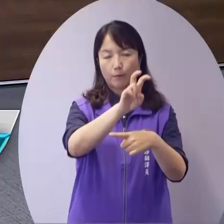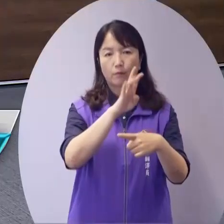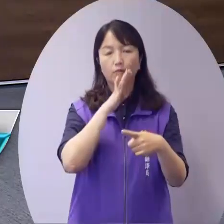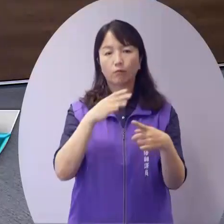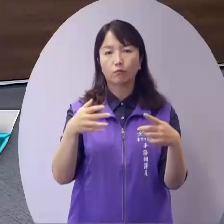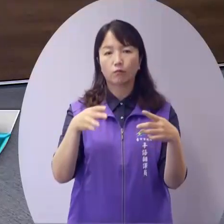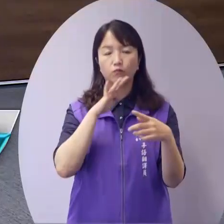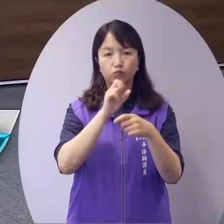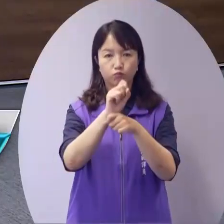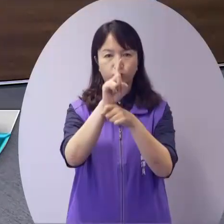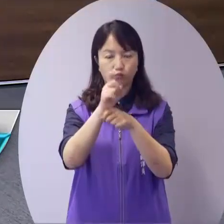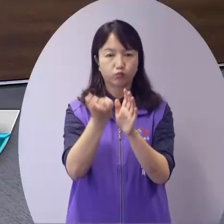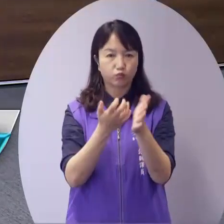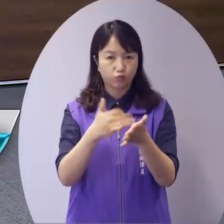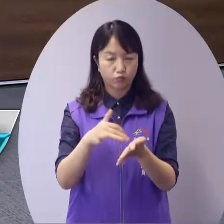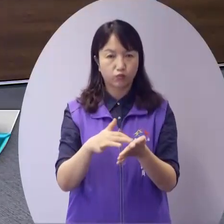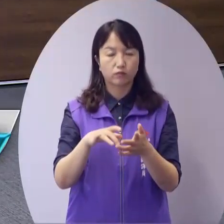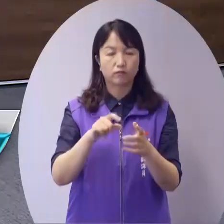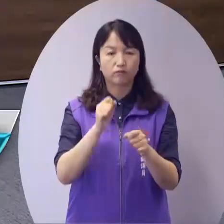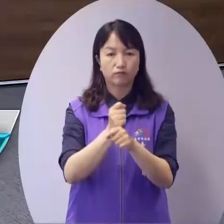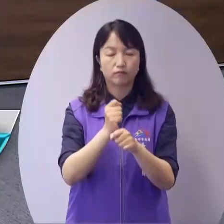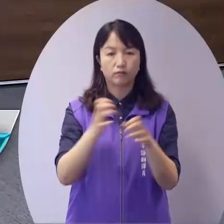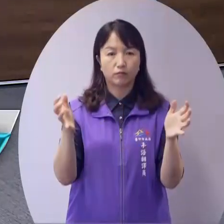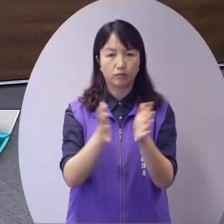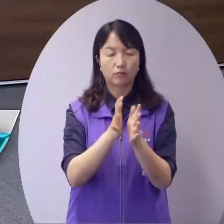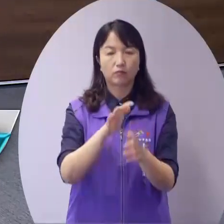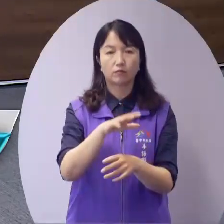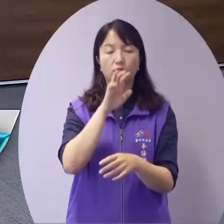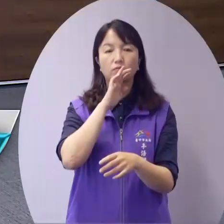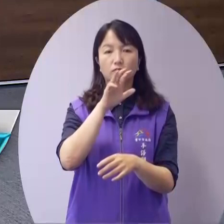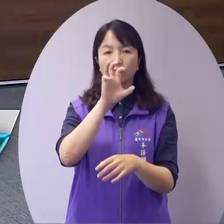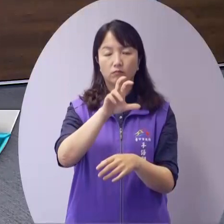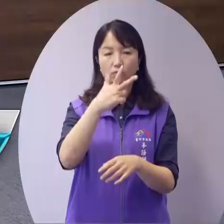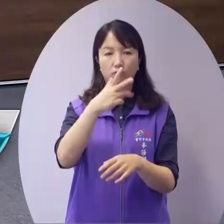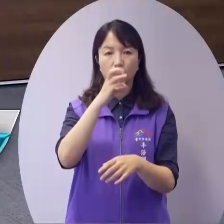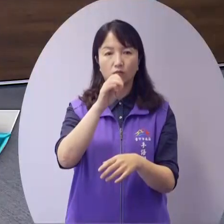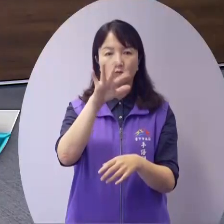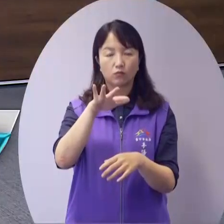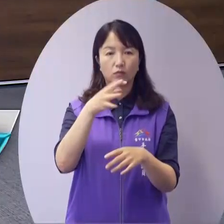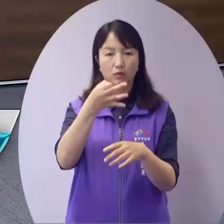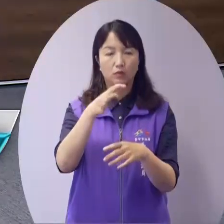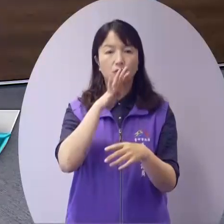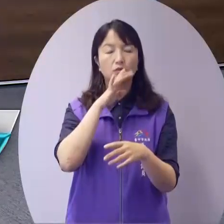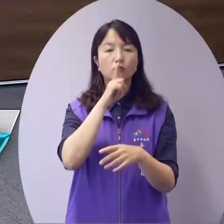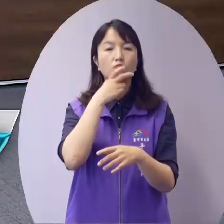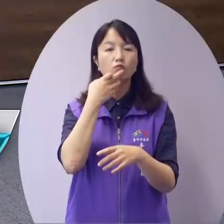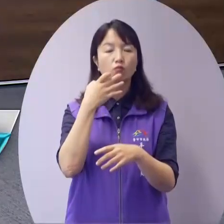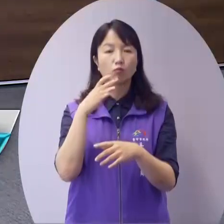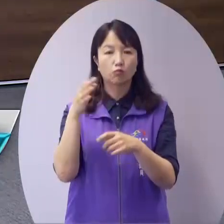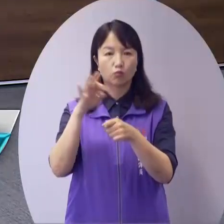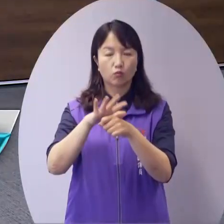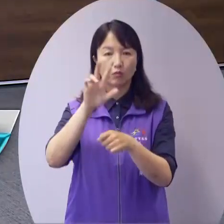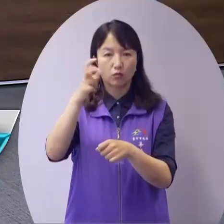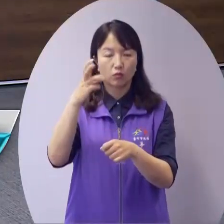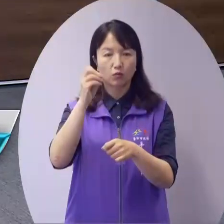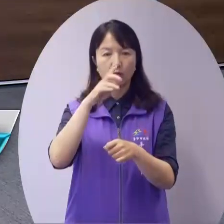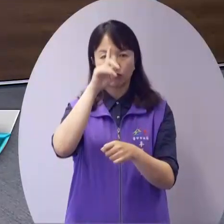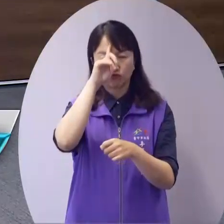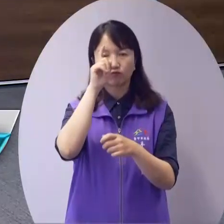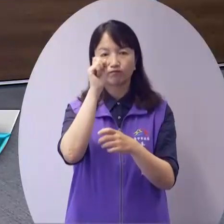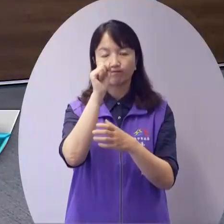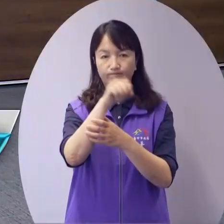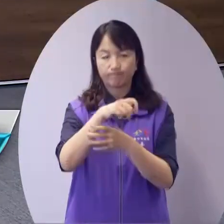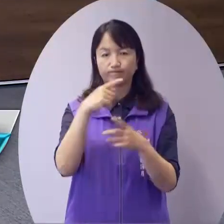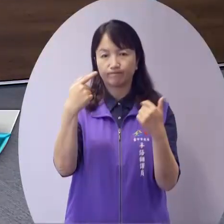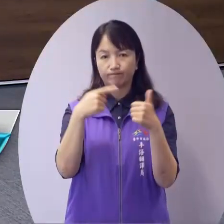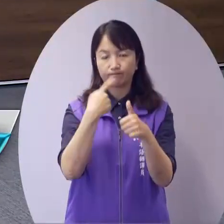列110年度预算，合计875000元整。前述中央补助款70万元，你请同意办理先行